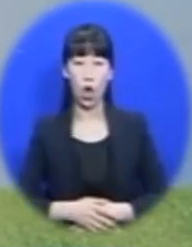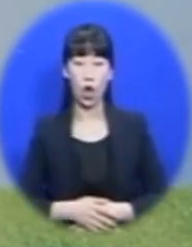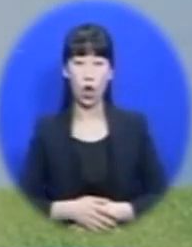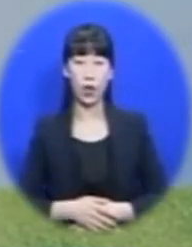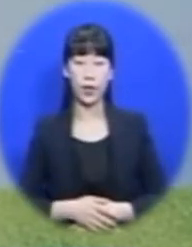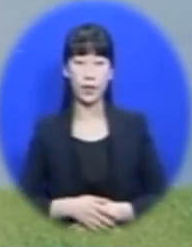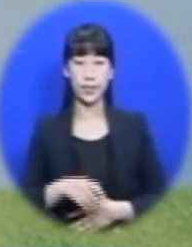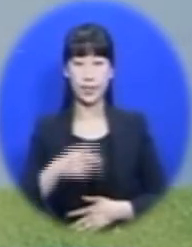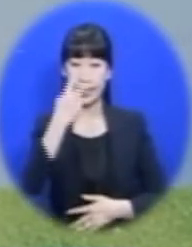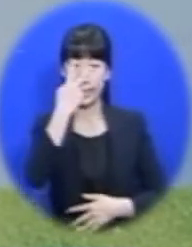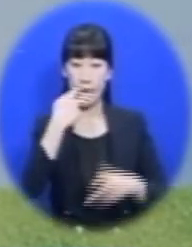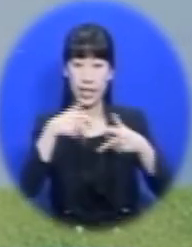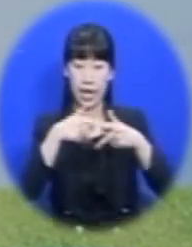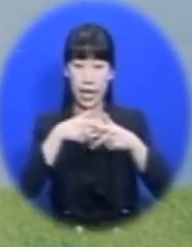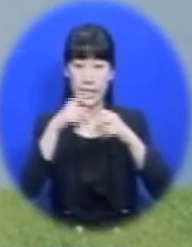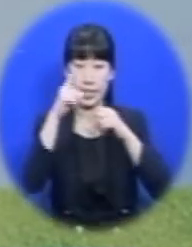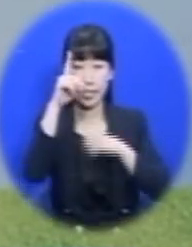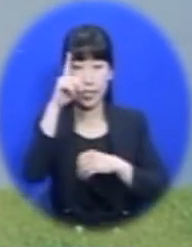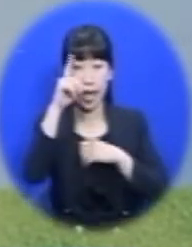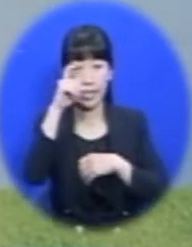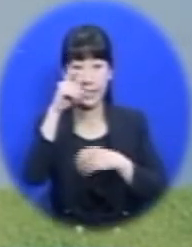때